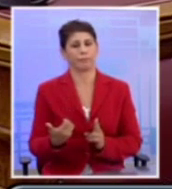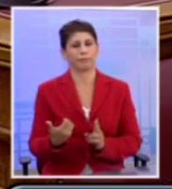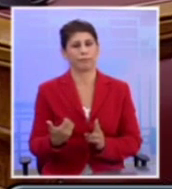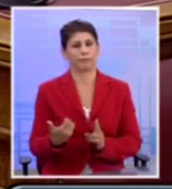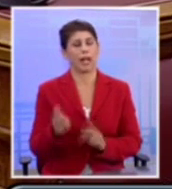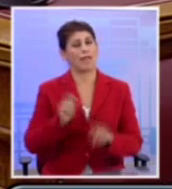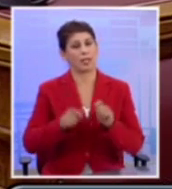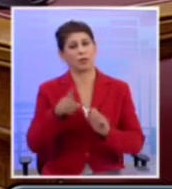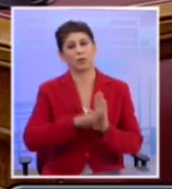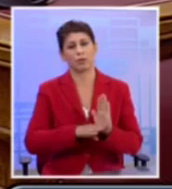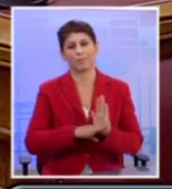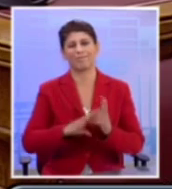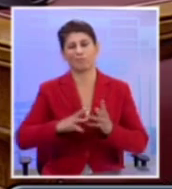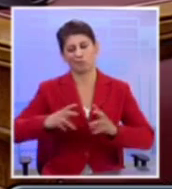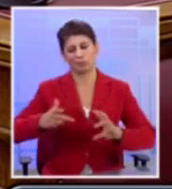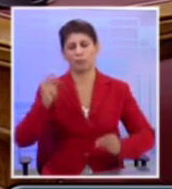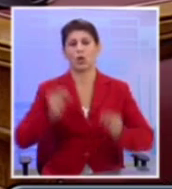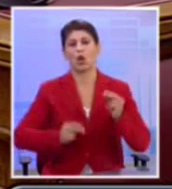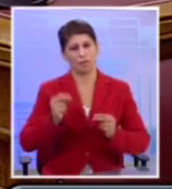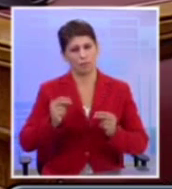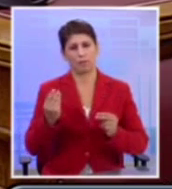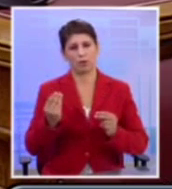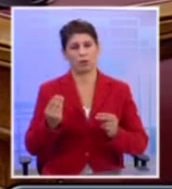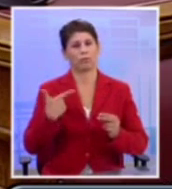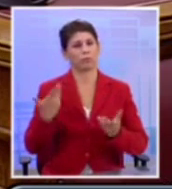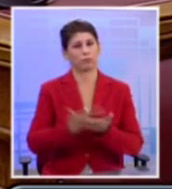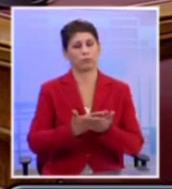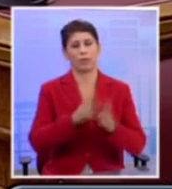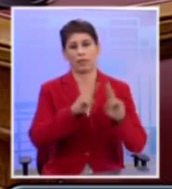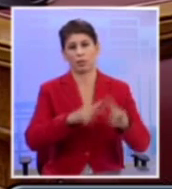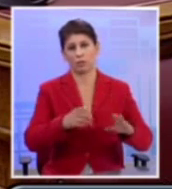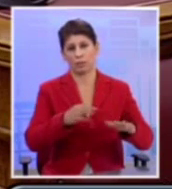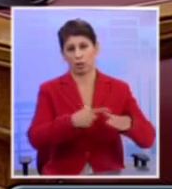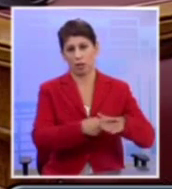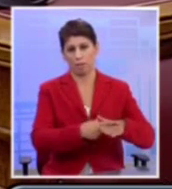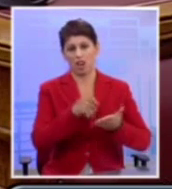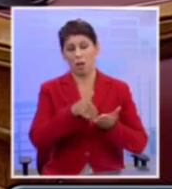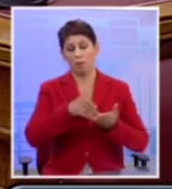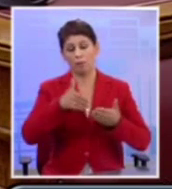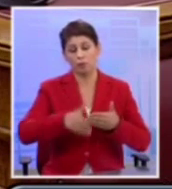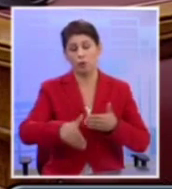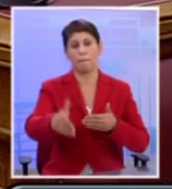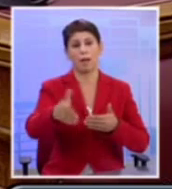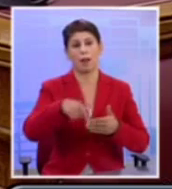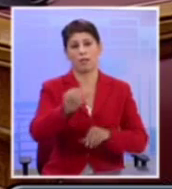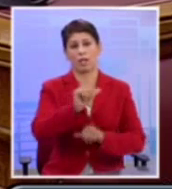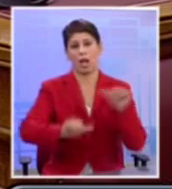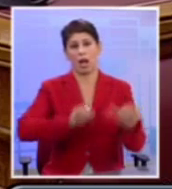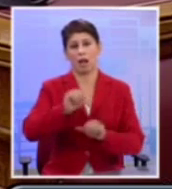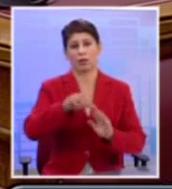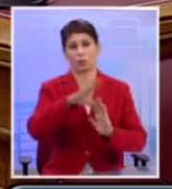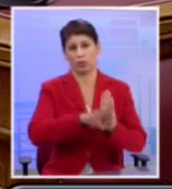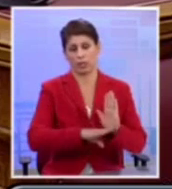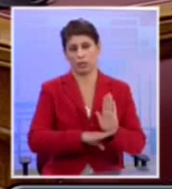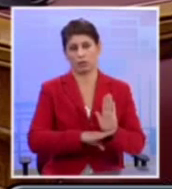κατέστησε το πρόγραμμα τελείως προβληματικό και προτείνει στο Ταμείο να αποφεύγονται στο μέλλον τέτοιου είδους αλλαγές του καταστατικού